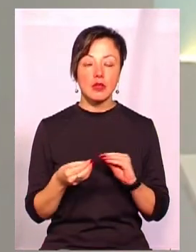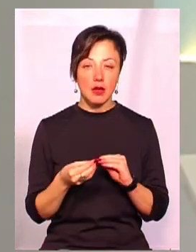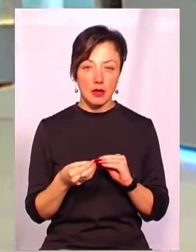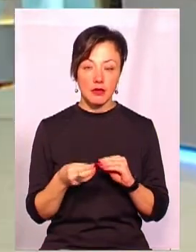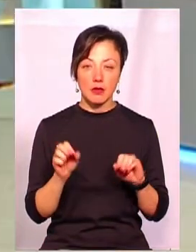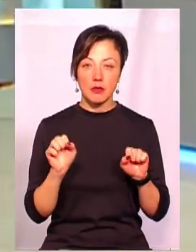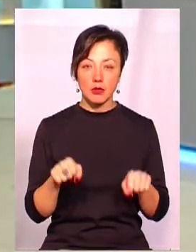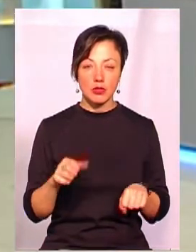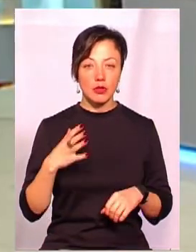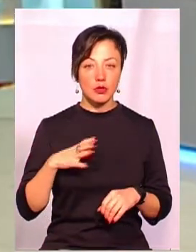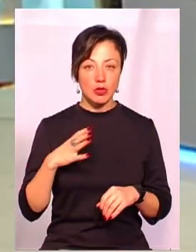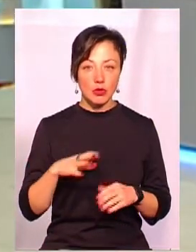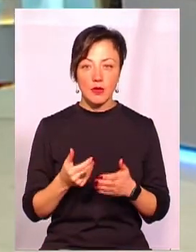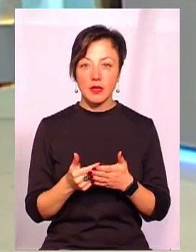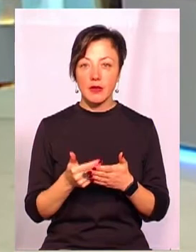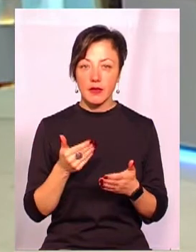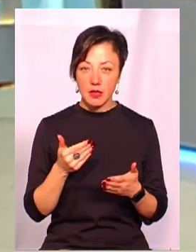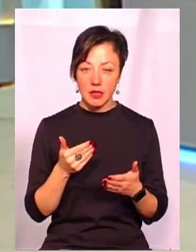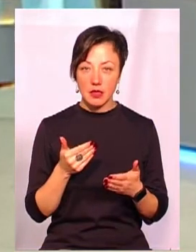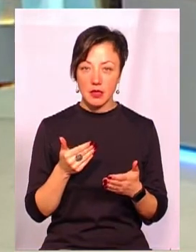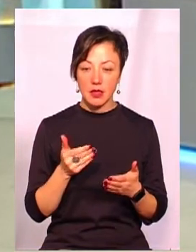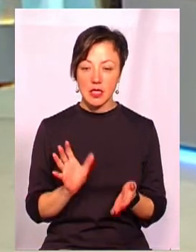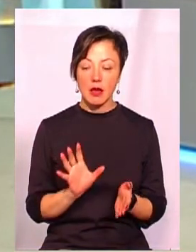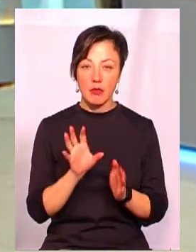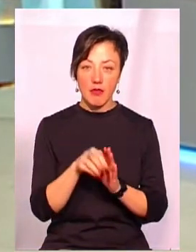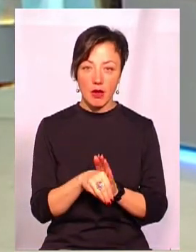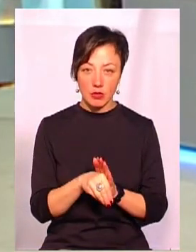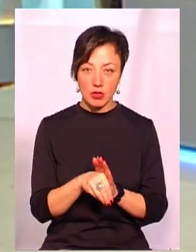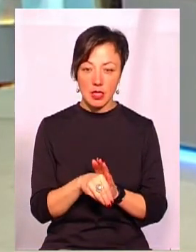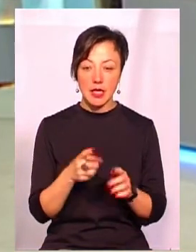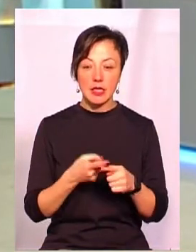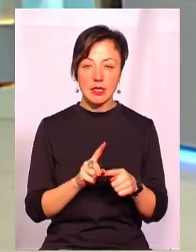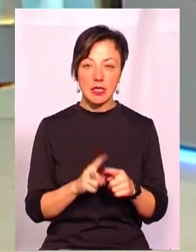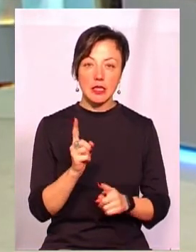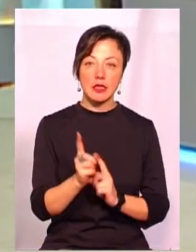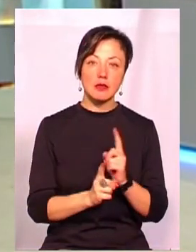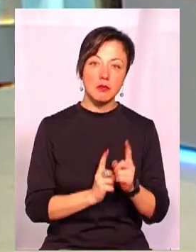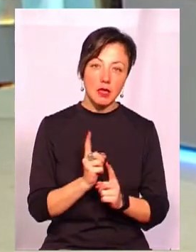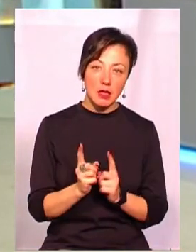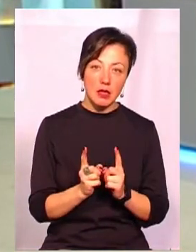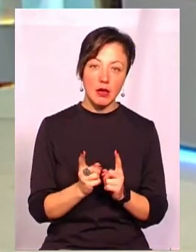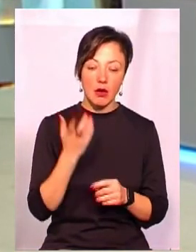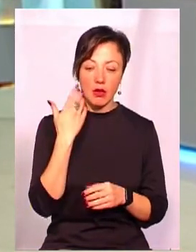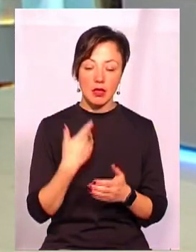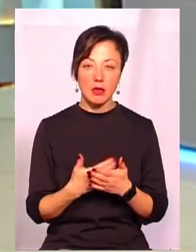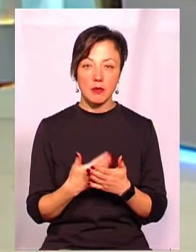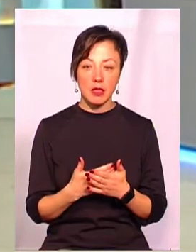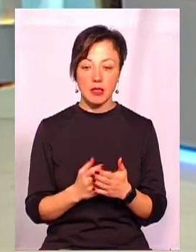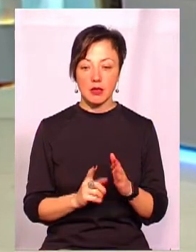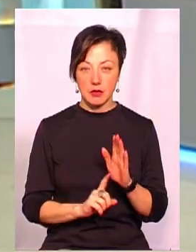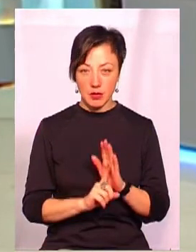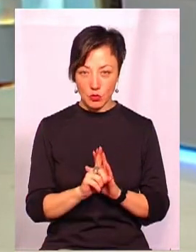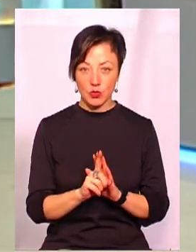результатів можна очікувати від запровадження цих змін, от коли наберуть чинності